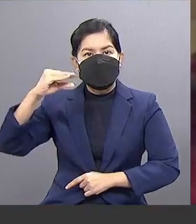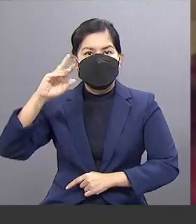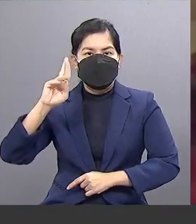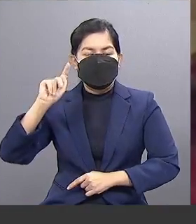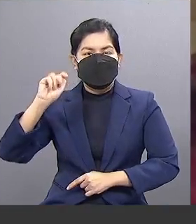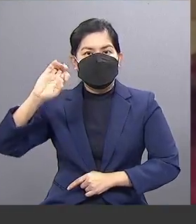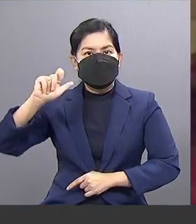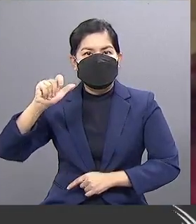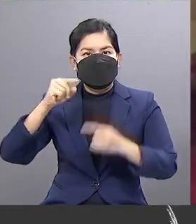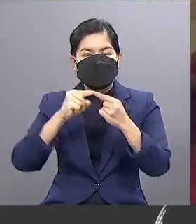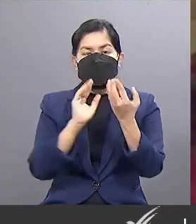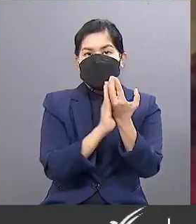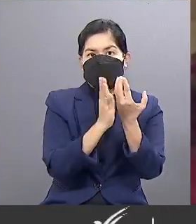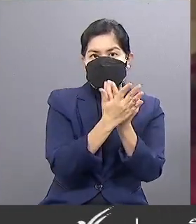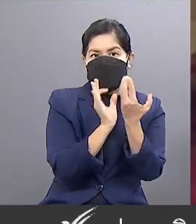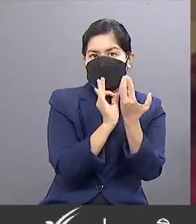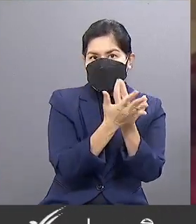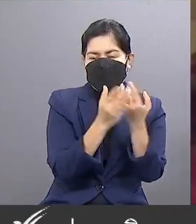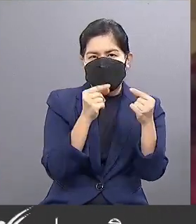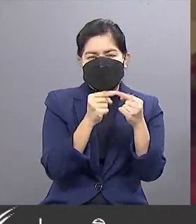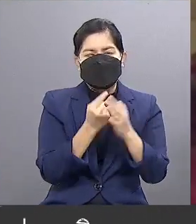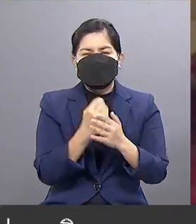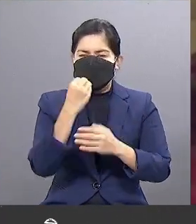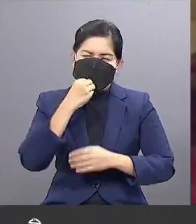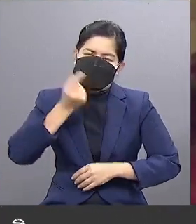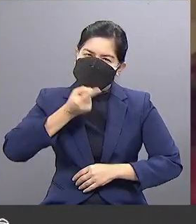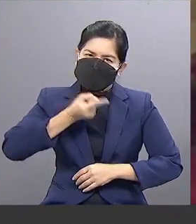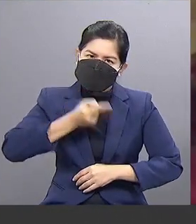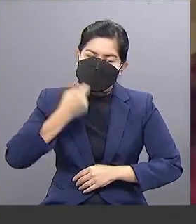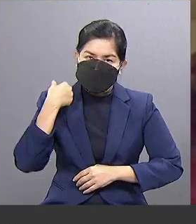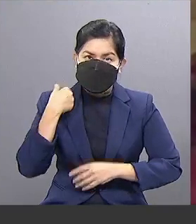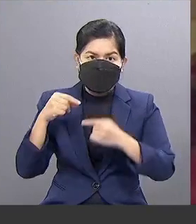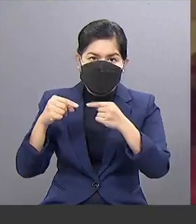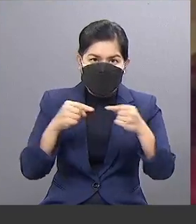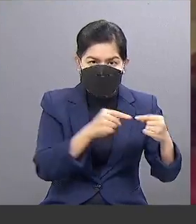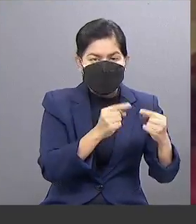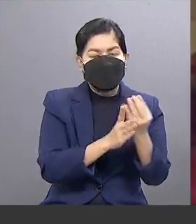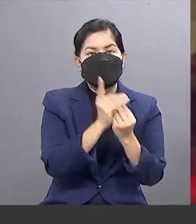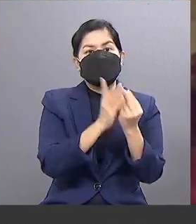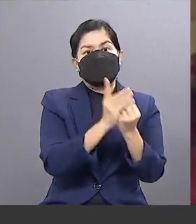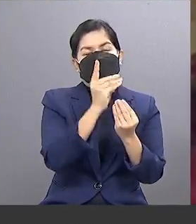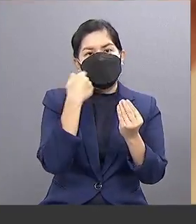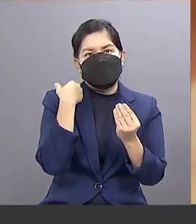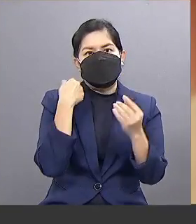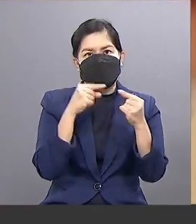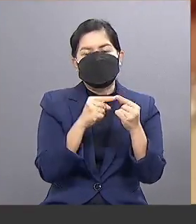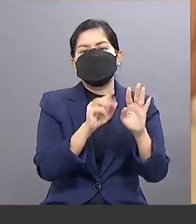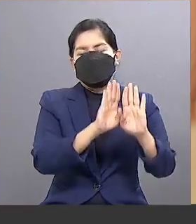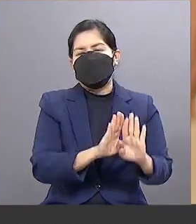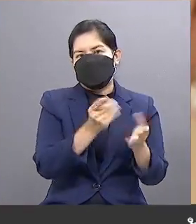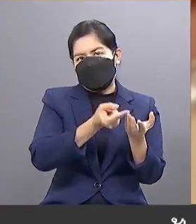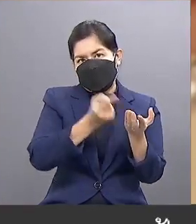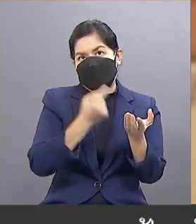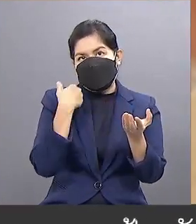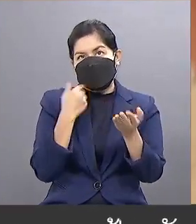เป็นระยะเวลานานติดต่อกันหลายวันมากกว่า1สัปดาห์นะคะก็สามารถทำให้เกิดปรากฏการณ์ผิวเปลี่ยนสีได้แต่ส่ว